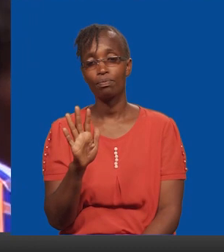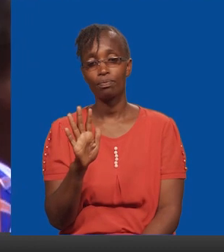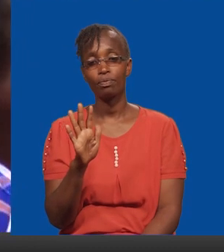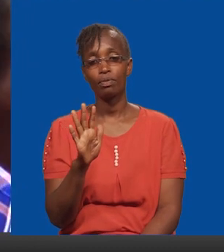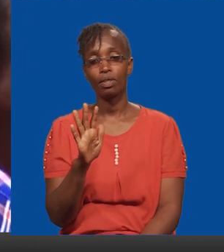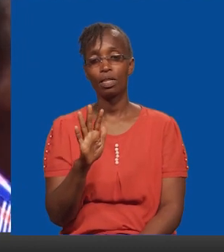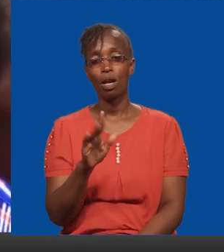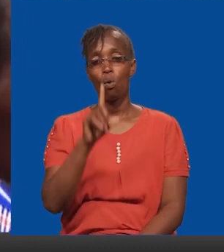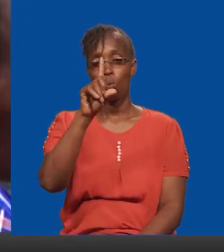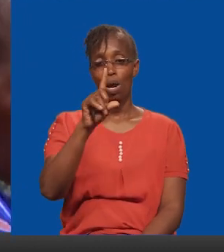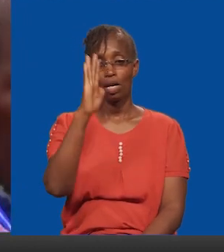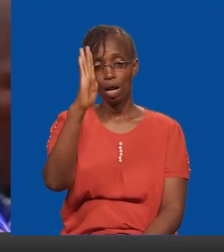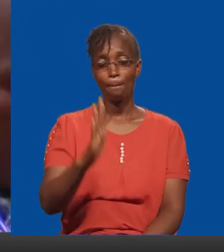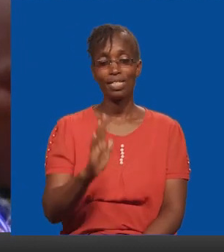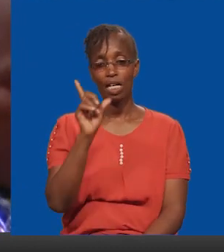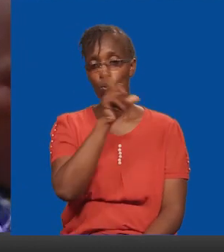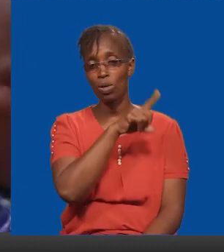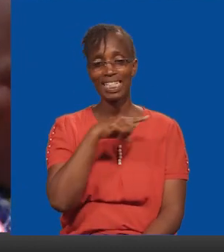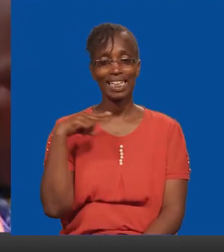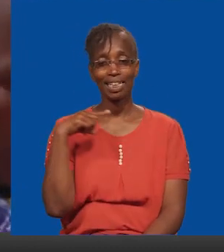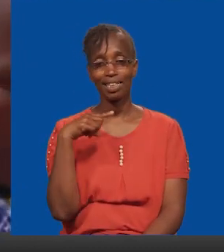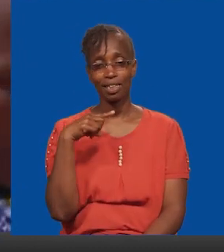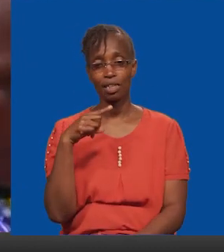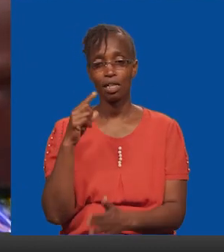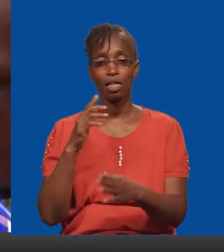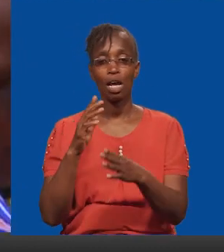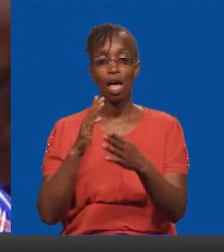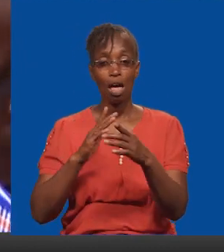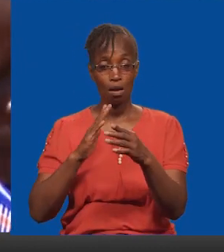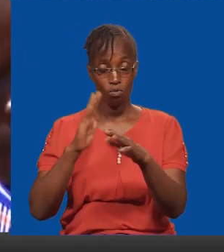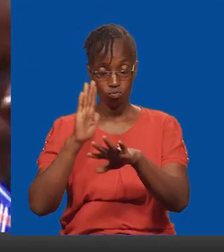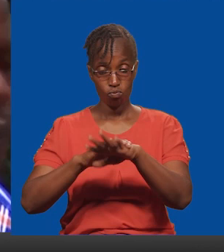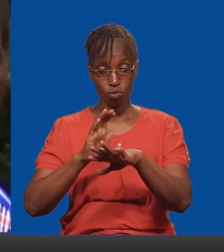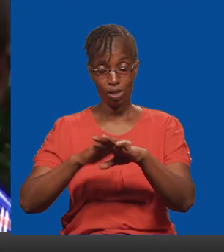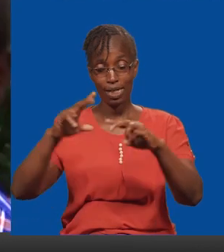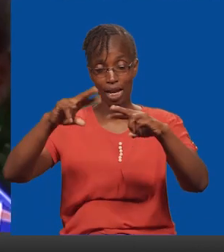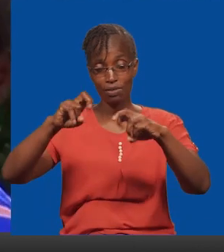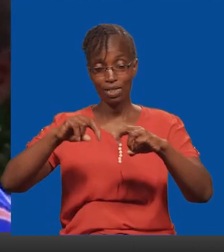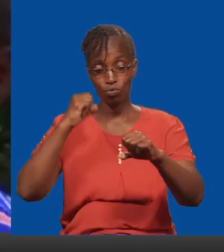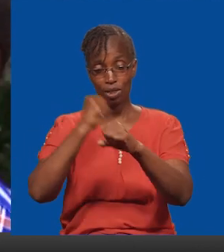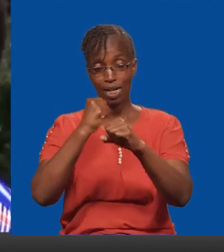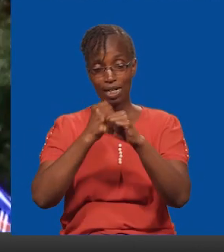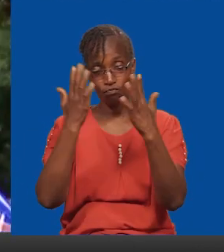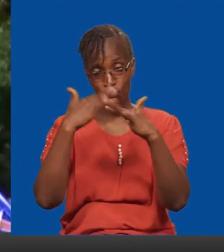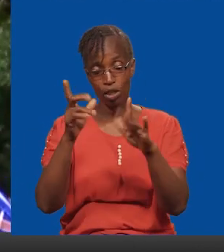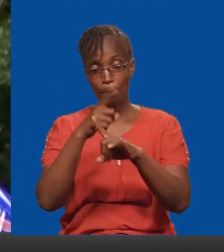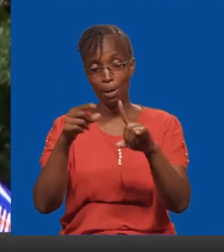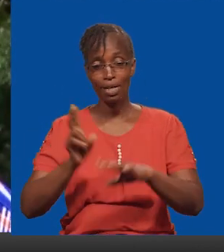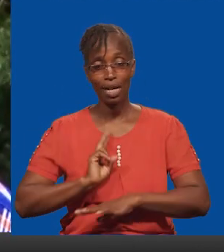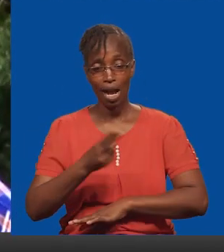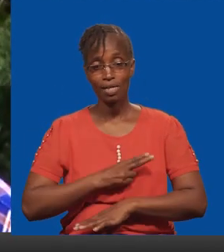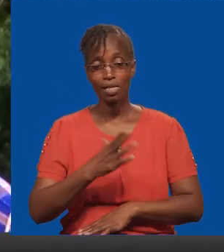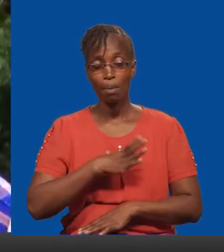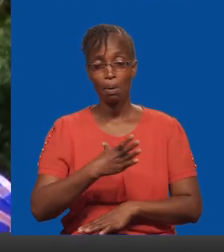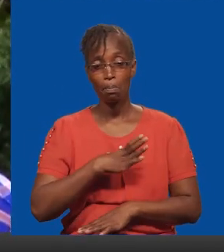So even in the recent past, somebody was murdered in Uriri. No proper investigation has been made.